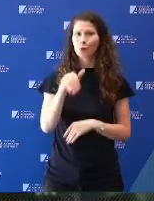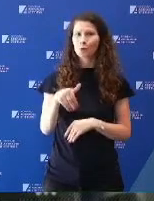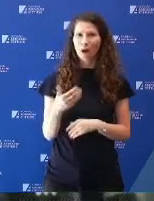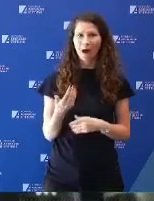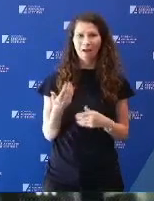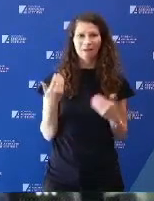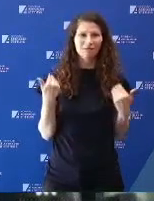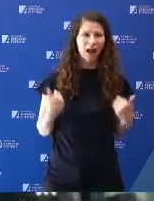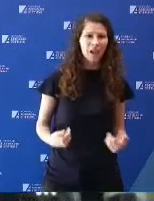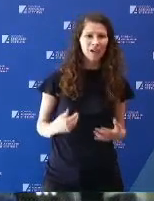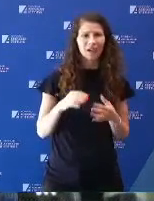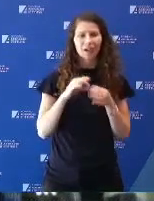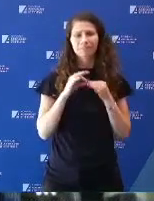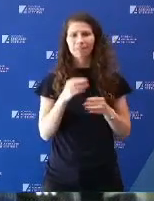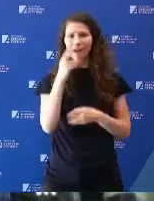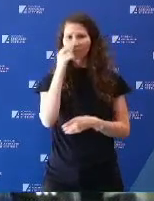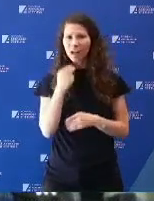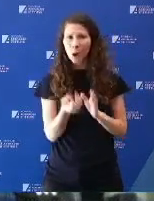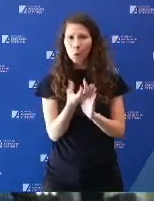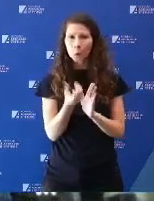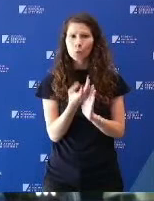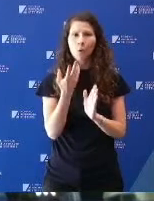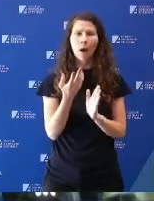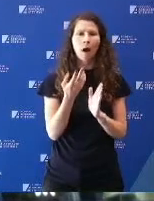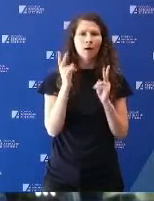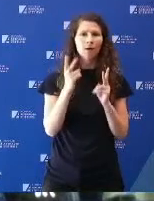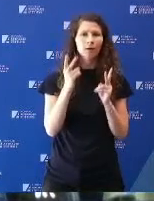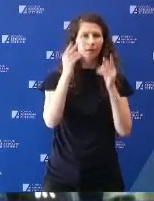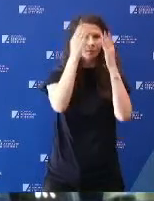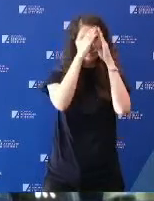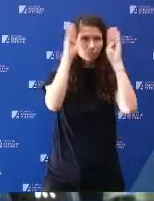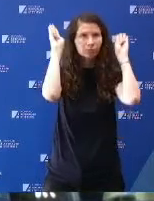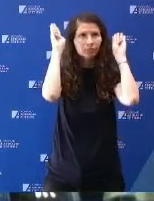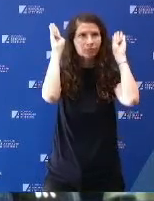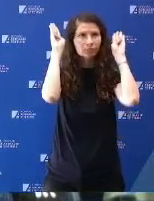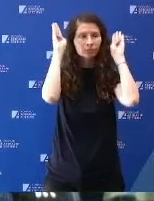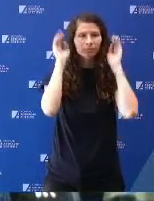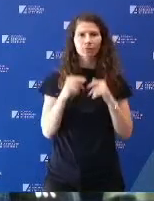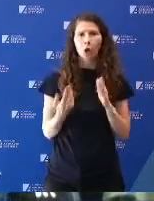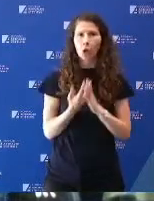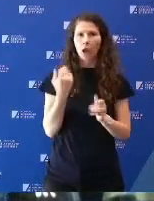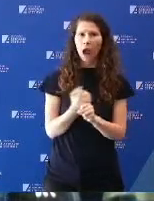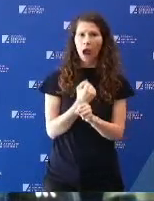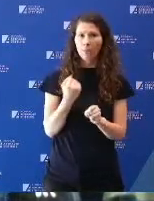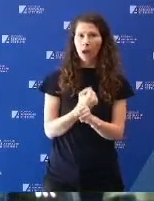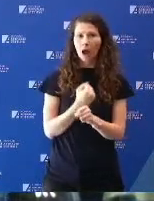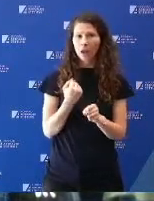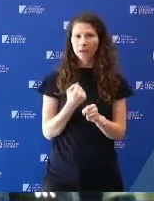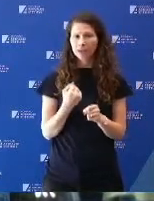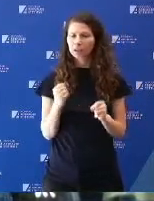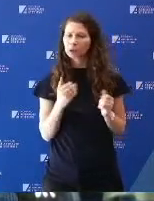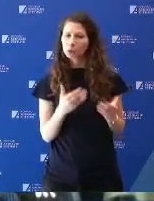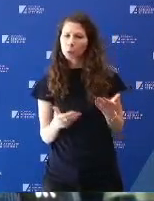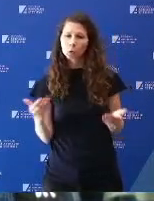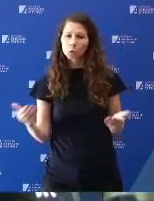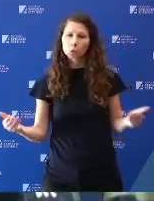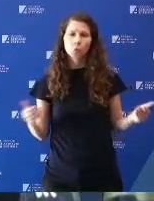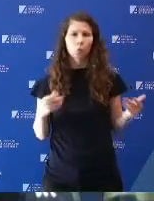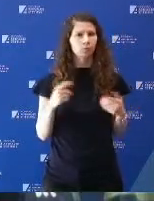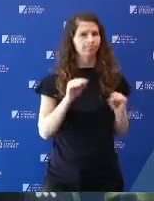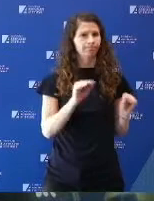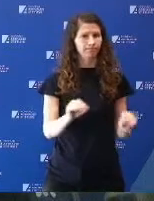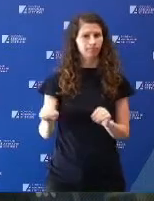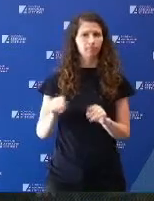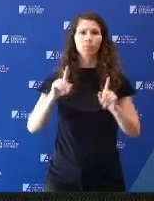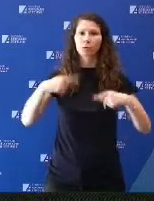mit Fehlerkultur, zum agilen Mindset, zu neuen Arbeitsweisen und haben dann eben auch empfohlen, eine bundeseigene